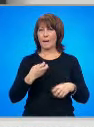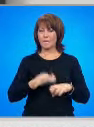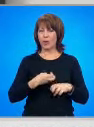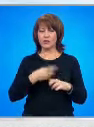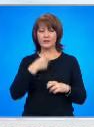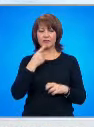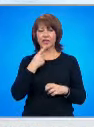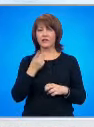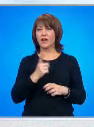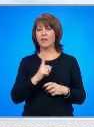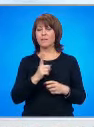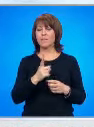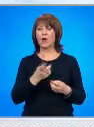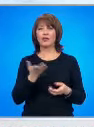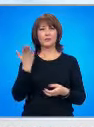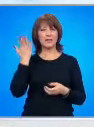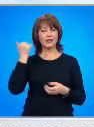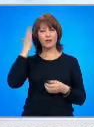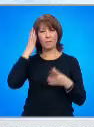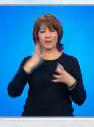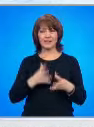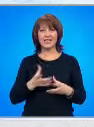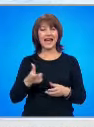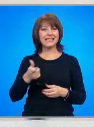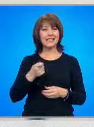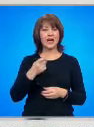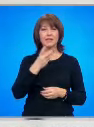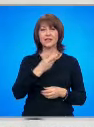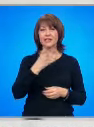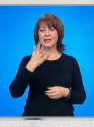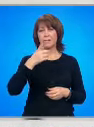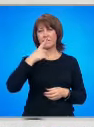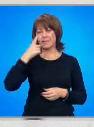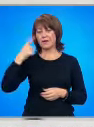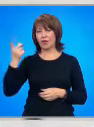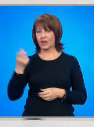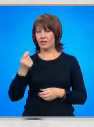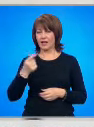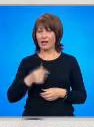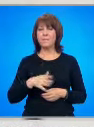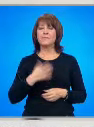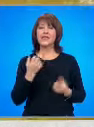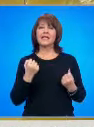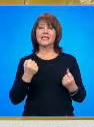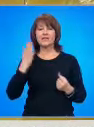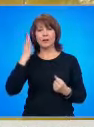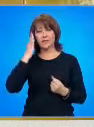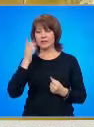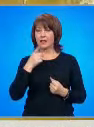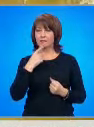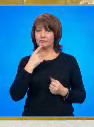обявиха, че не могат да усвоят отпуснати от предишното правителство заем в размер на 35 милиона лева. Служебният здравен министър от своя